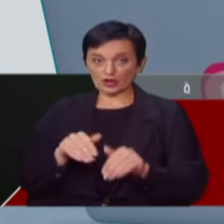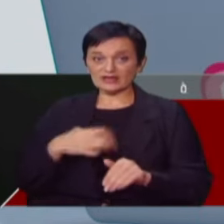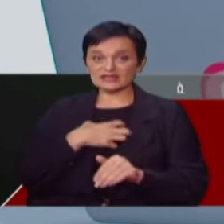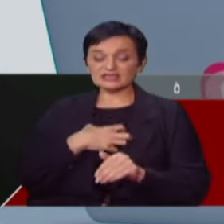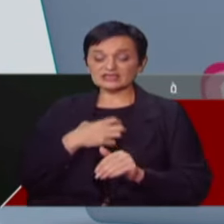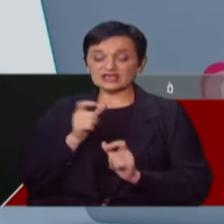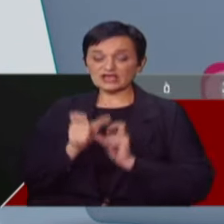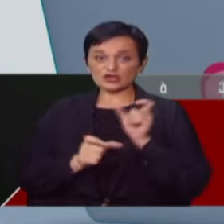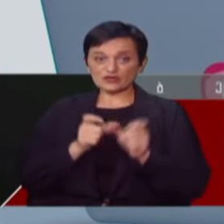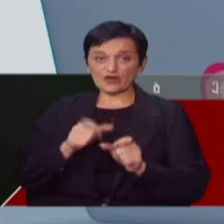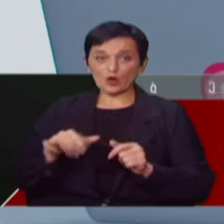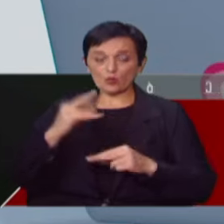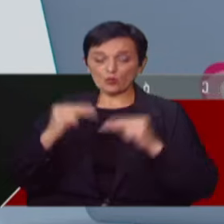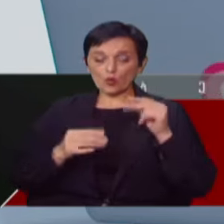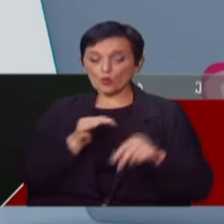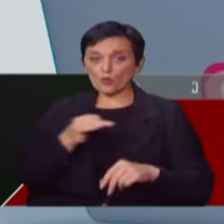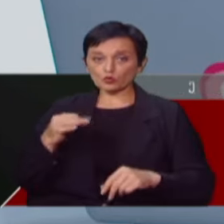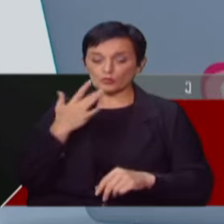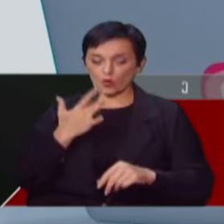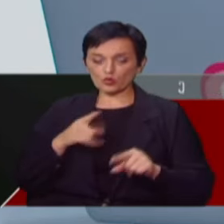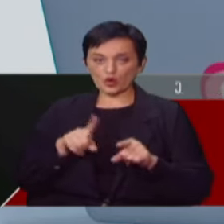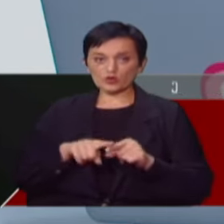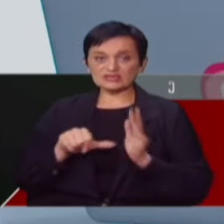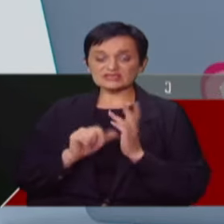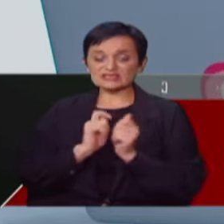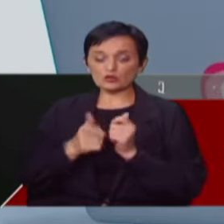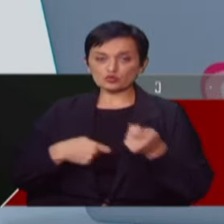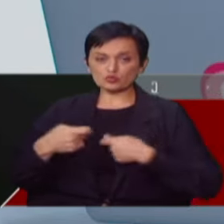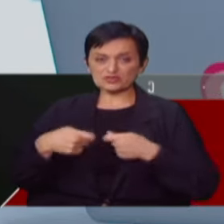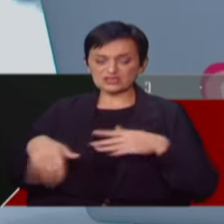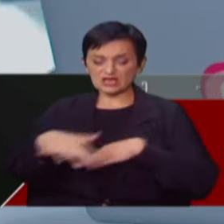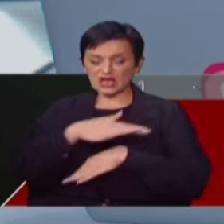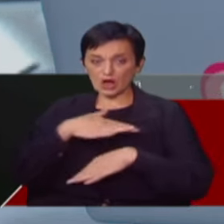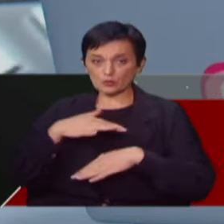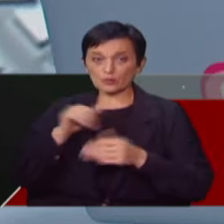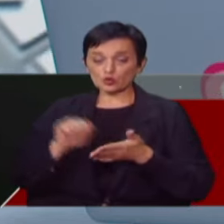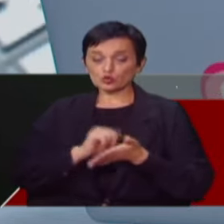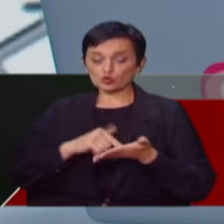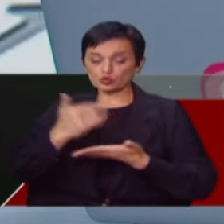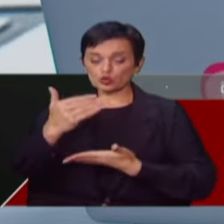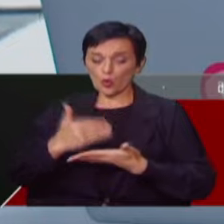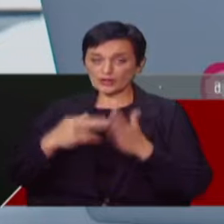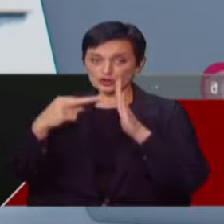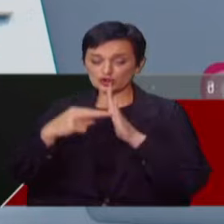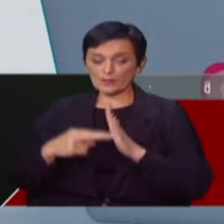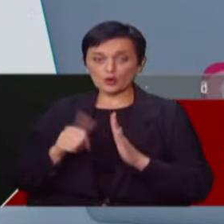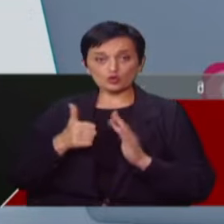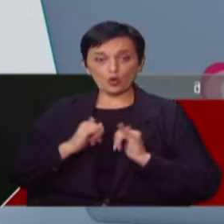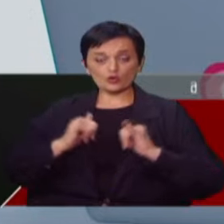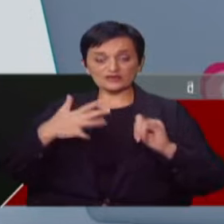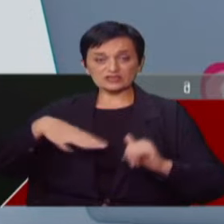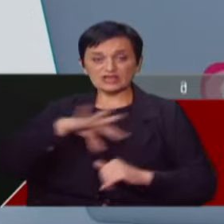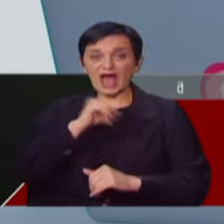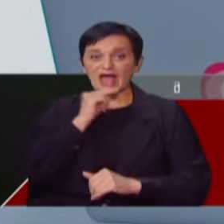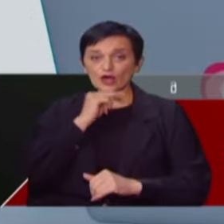აქცენტები ქვეყნის ფისკალურ და მონეტარულ პოლიტიკაზე, ასევე საინვესტიციო და ბიზნეს გარემოზე გაკეთდა. დოკუმენტი მოიცავს შეფასებებს, თუ როგორ ვითარდება